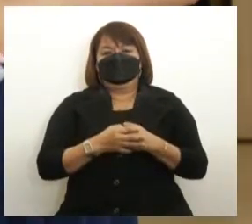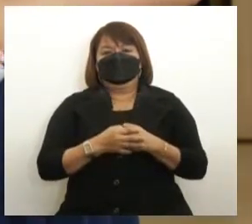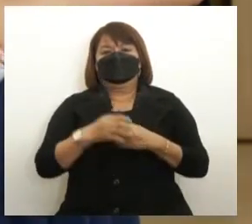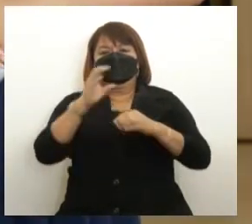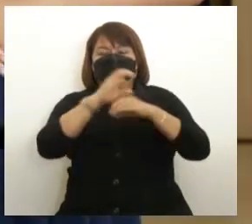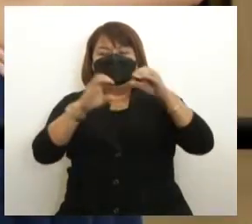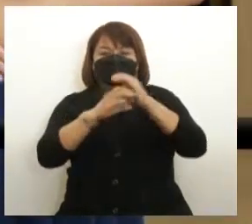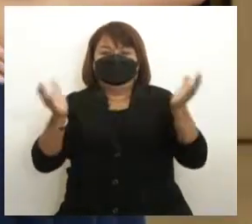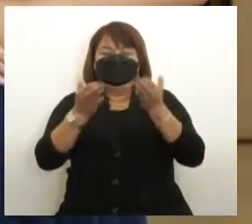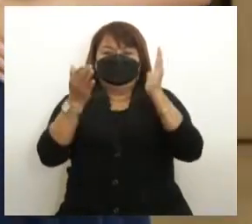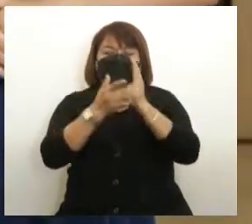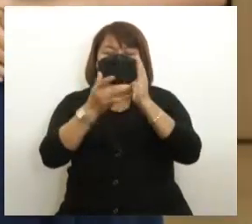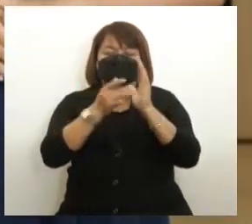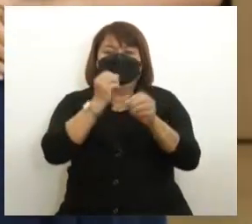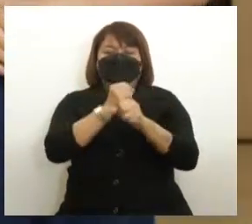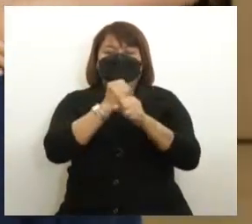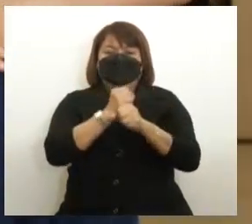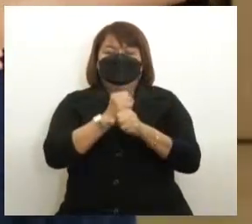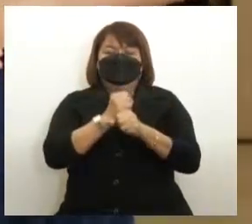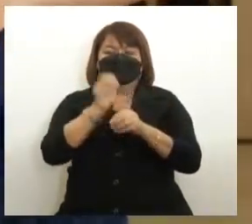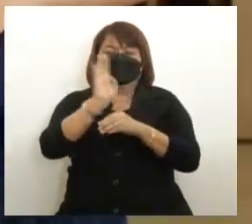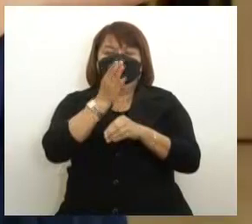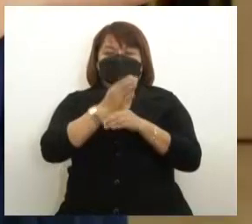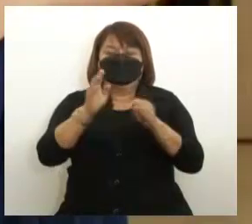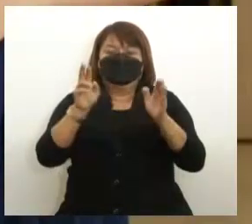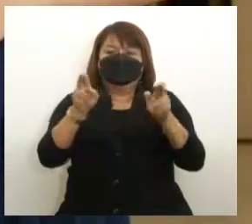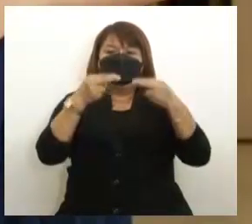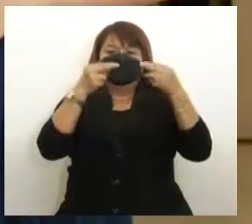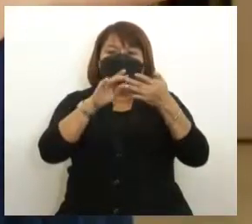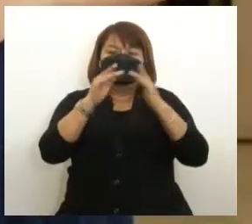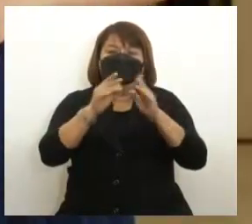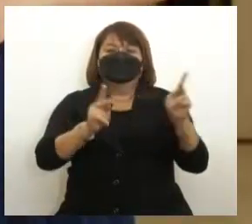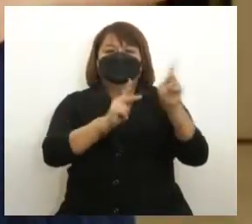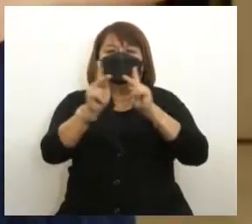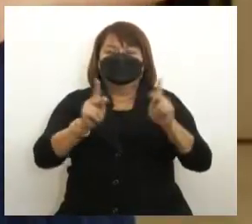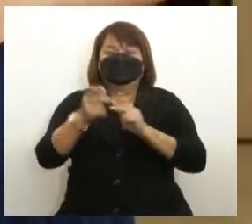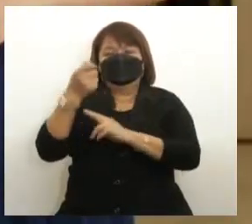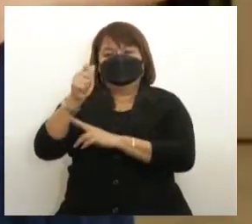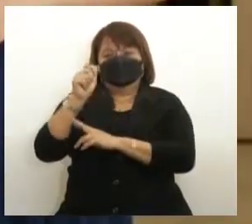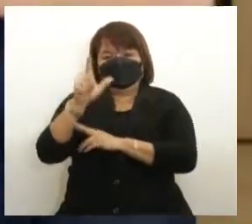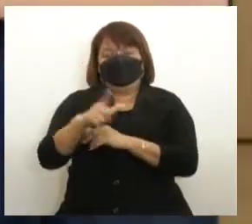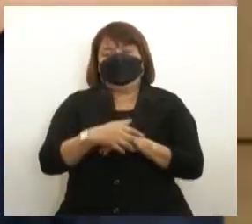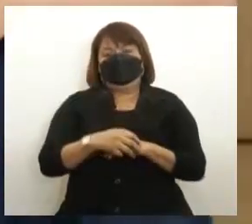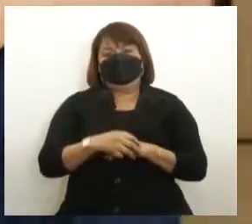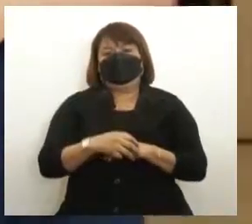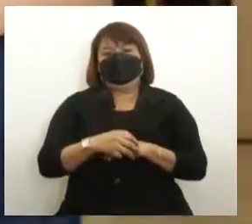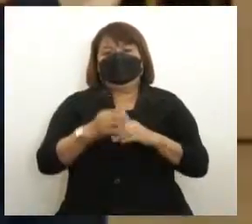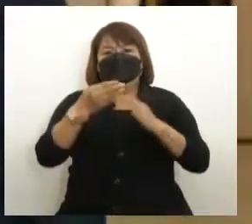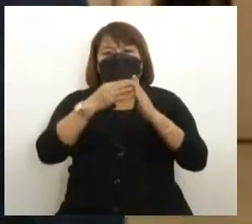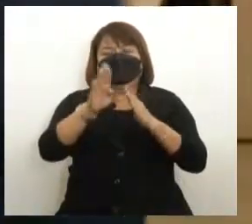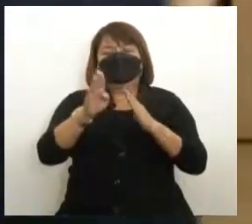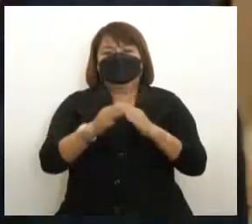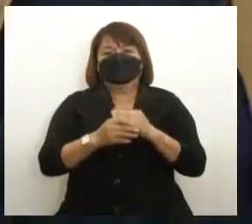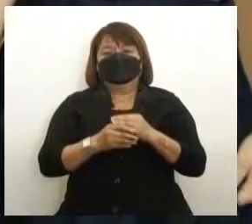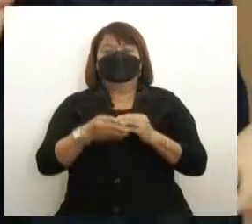การส่งเสริมทักษะผู้ประกอบการเพื่อธุรกิจออนไลน์ค่ะ ของกิจกรรม active learning ค่ะ บริษัทบ้านแพงพาร